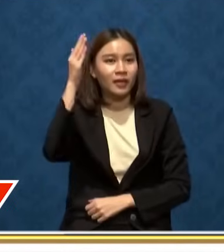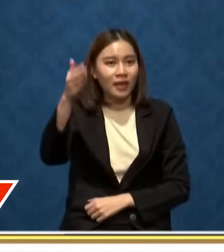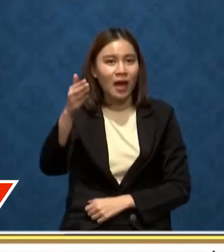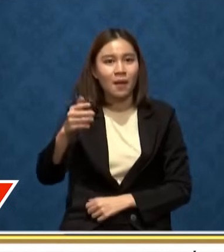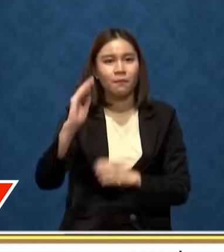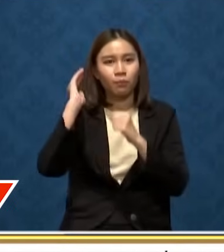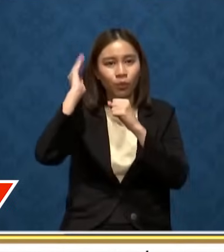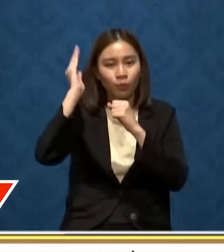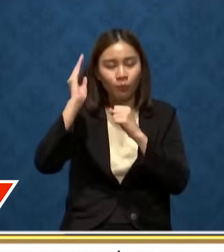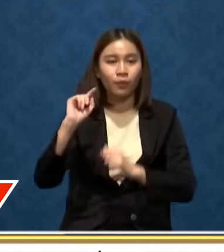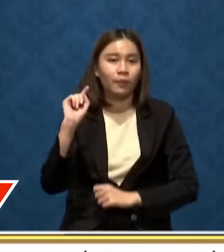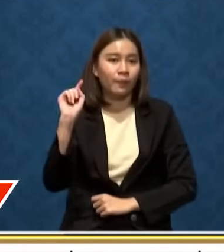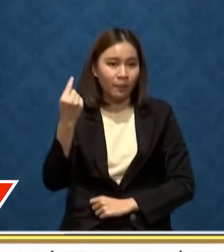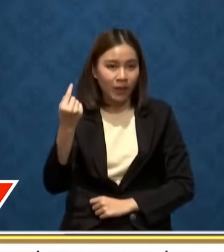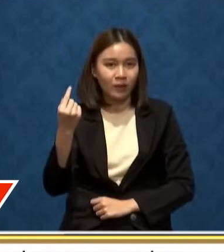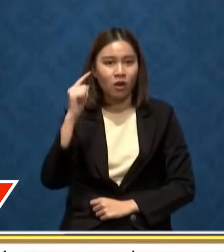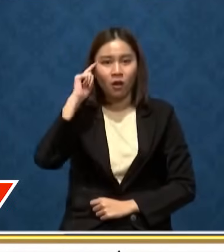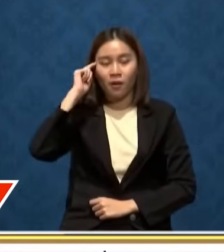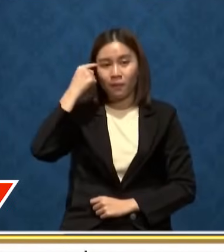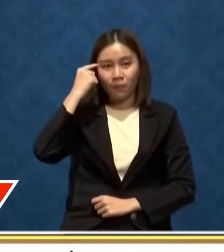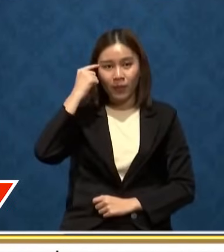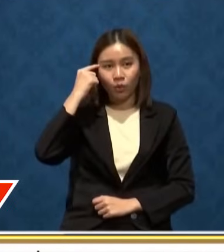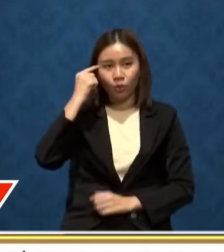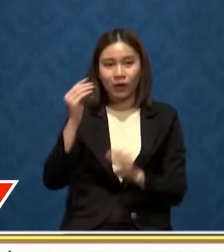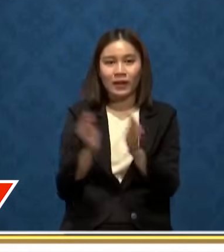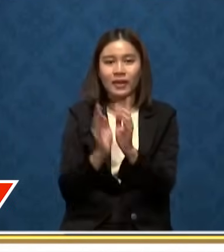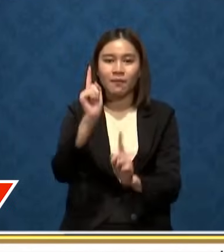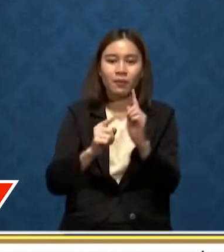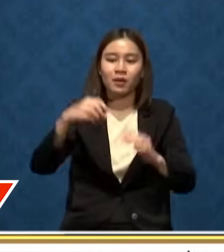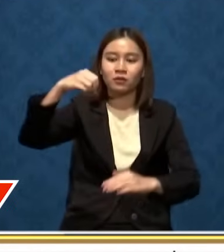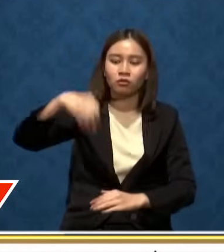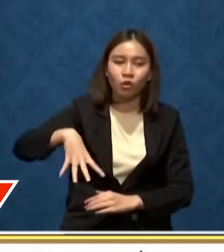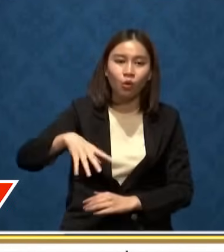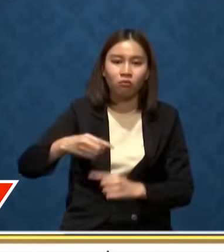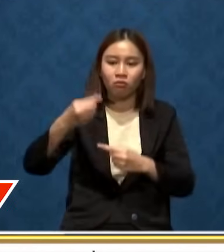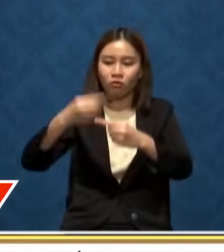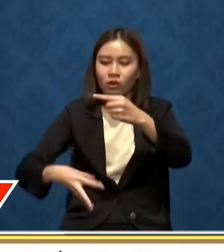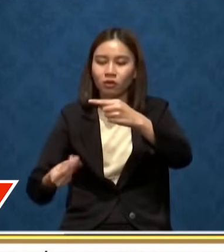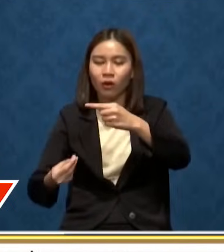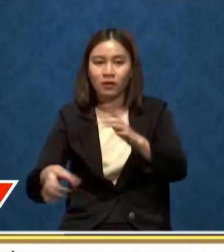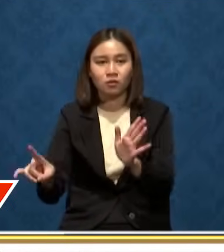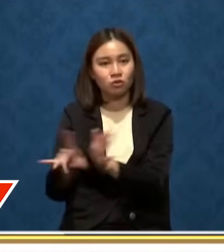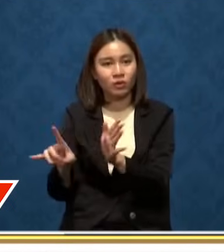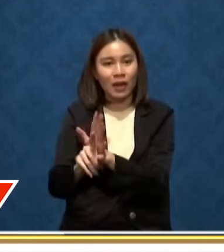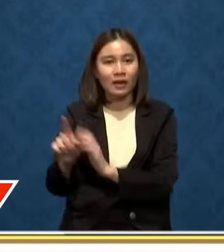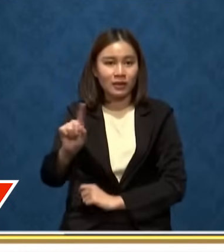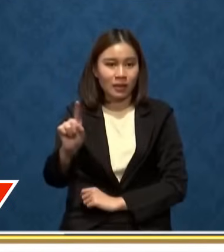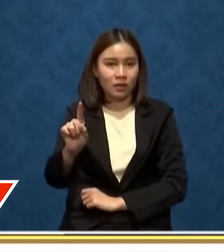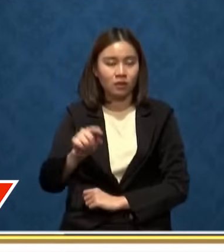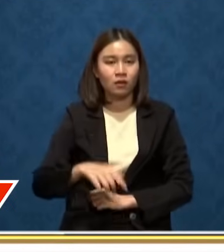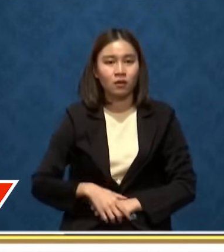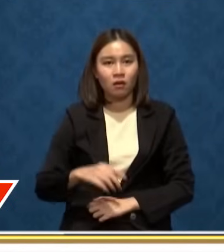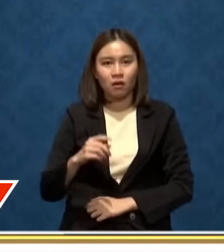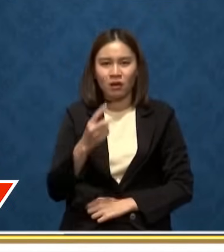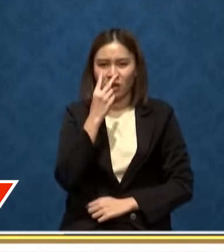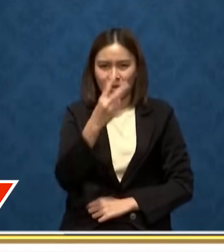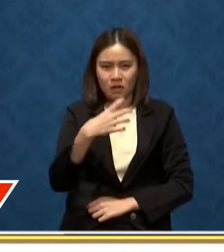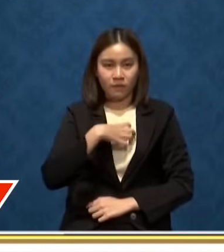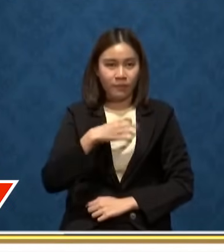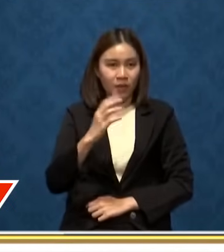กผมไม่รู้นะว่าเรตติ้งของท่านน่ะจะตกไปถึงขนาดไหนอะลำดับสุดท้ายเลยหรือเปล่าไม่อยากเห็นน